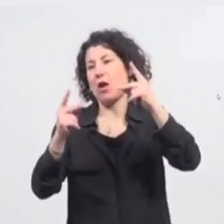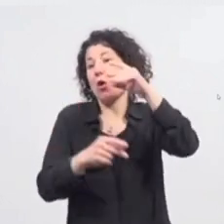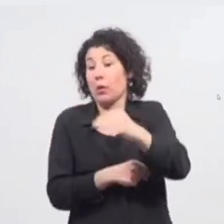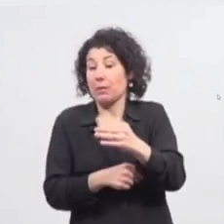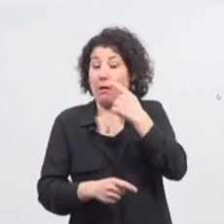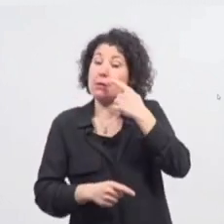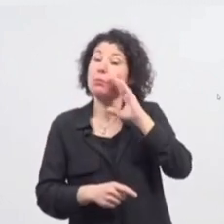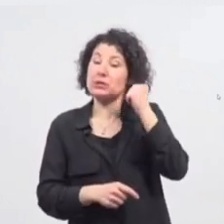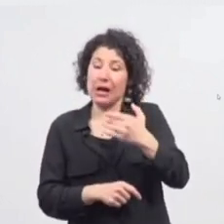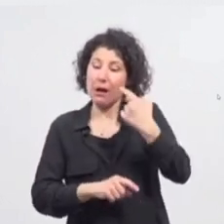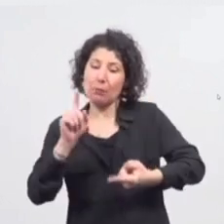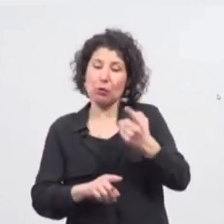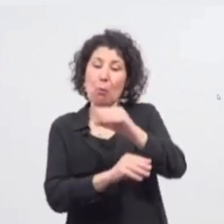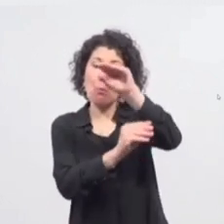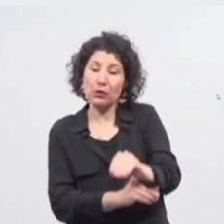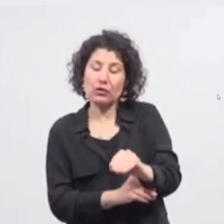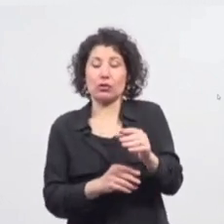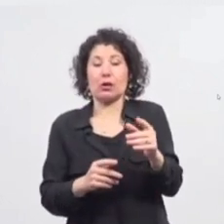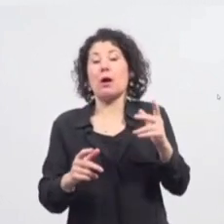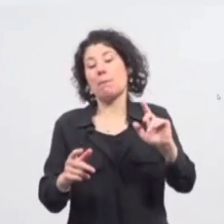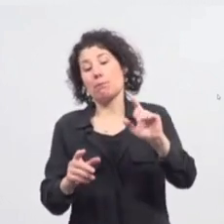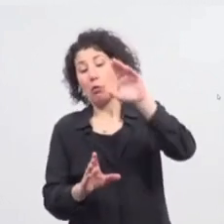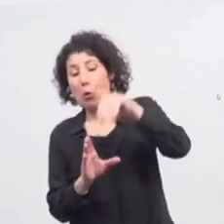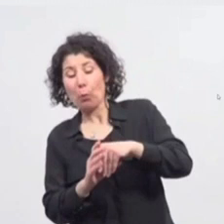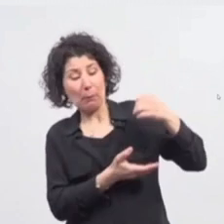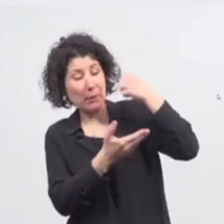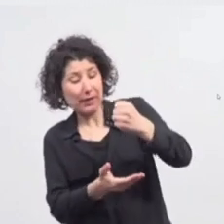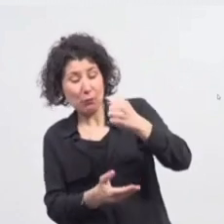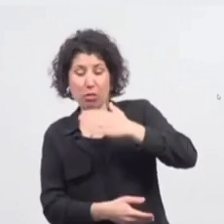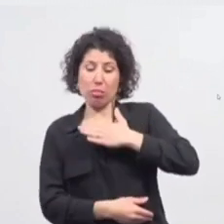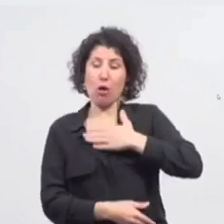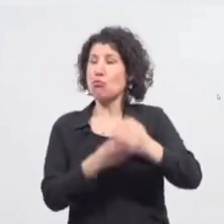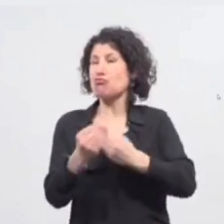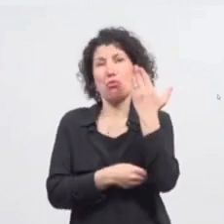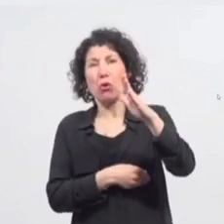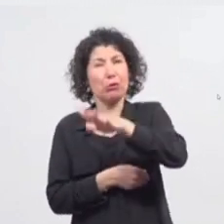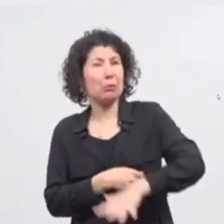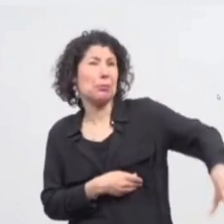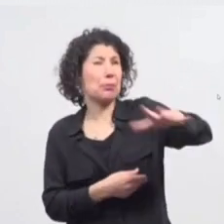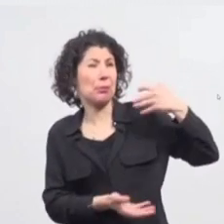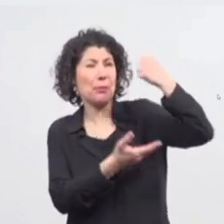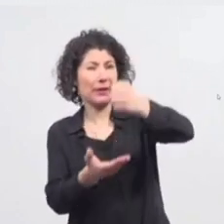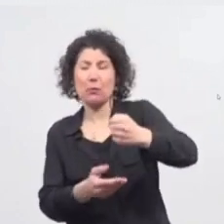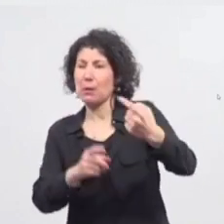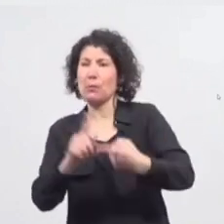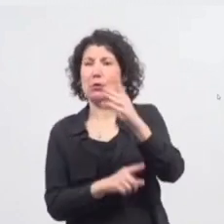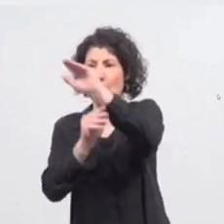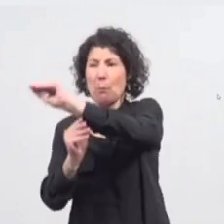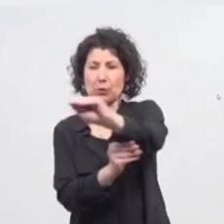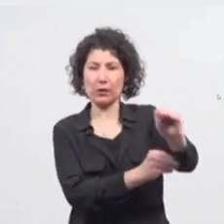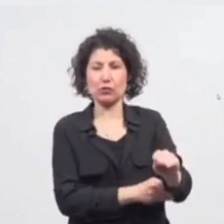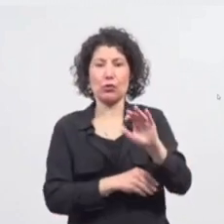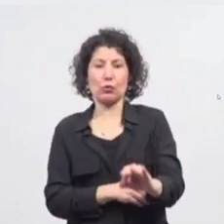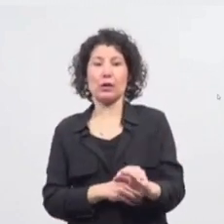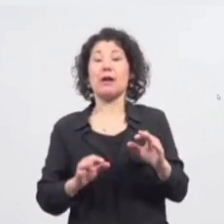notre patrimoine, mais bien entendu aussi pour tous les autres, car tous les patrimoines méritent d'être protégés. La protection du